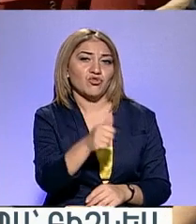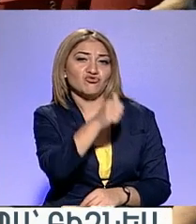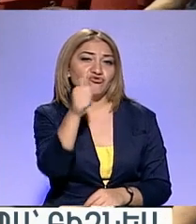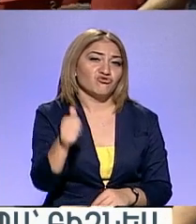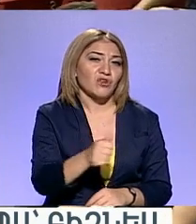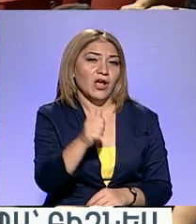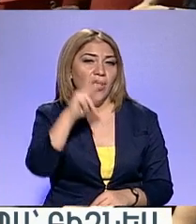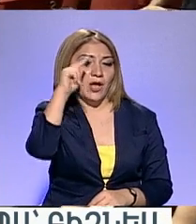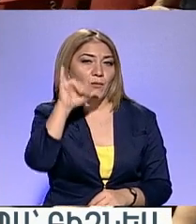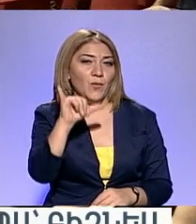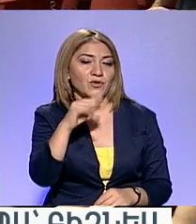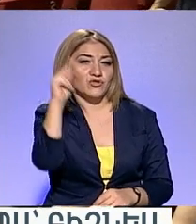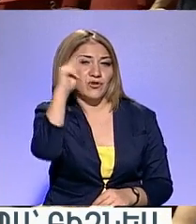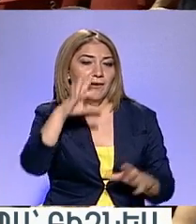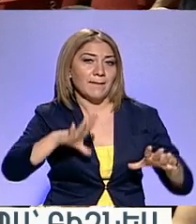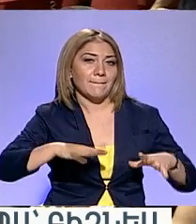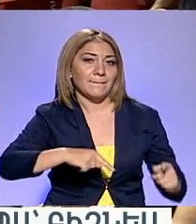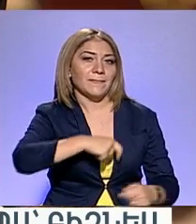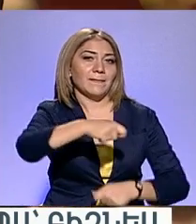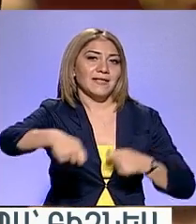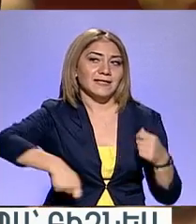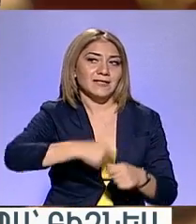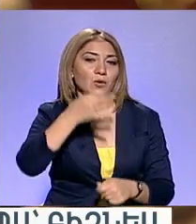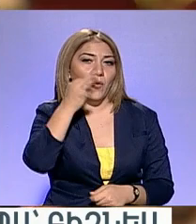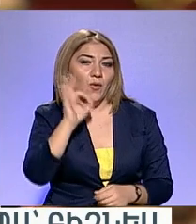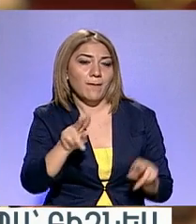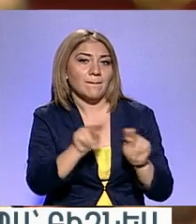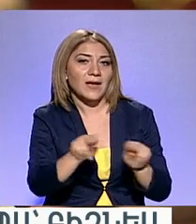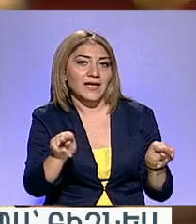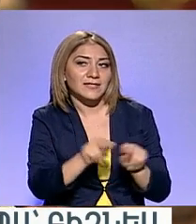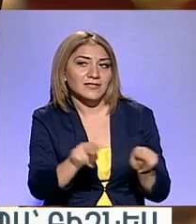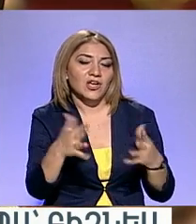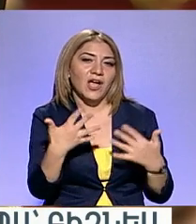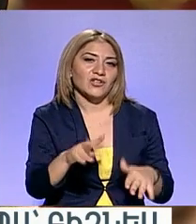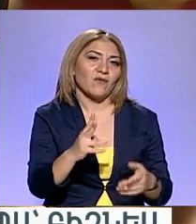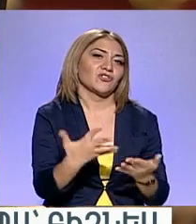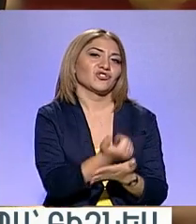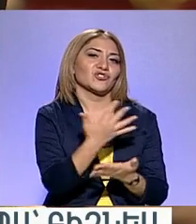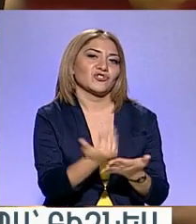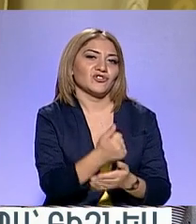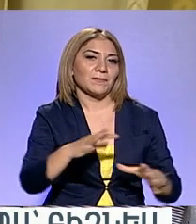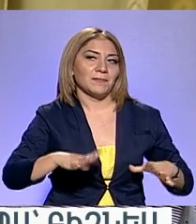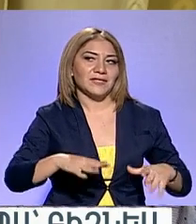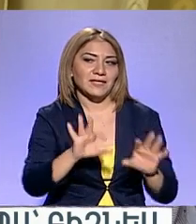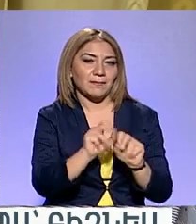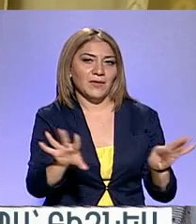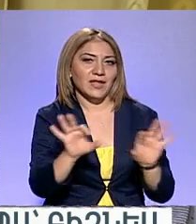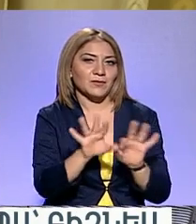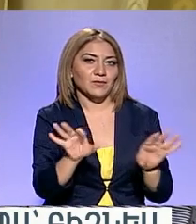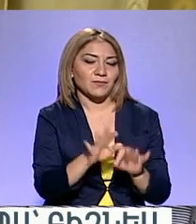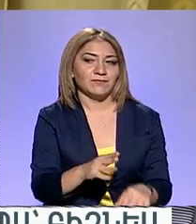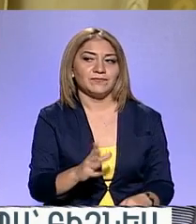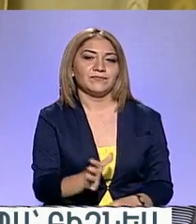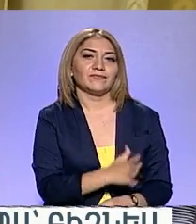շարունակ ուսանողները ծանոթանում են բիզնես ոլորտի հմտություններին։ Մարզիչները ասպարեզում արդեն հաջողած ներկայացուցիչներն են։ Սկսված